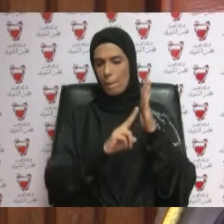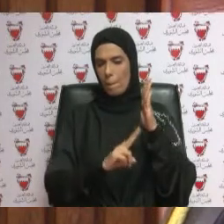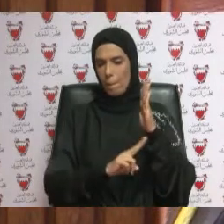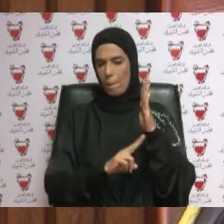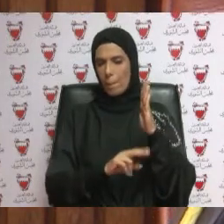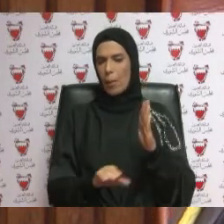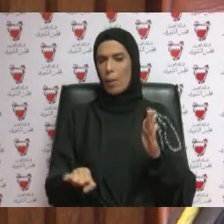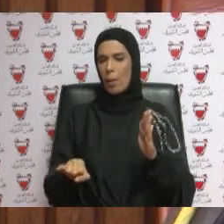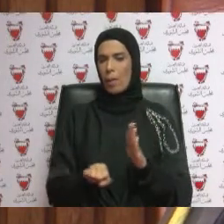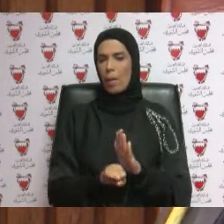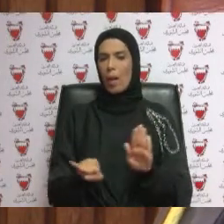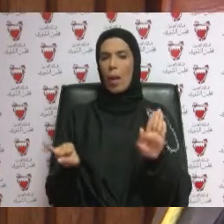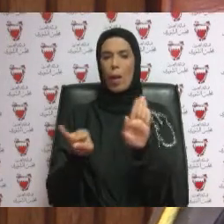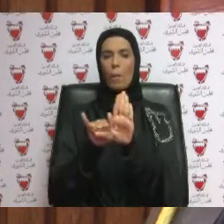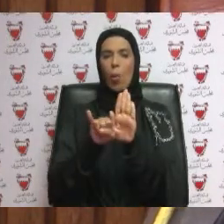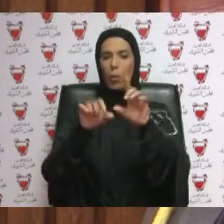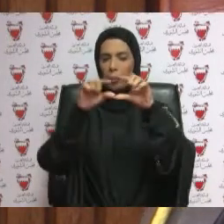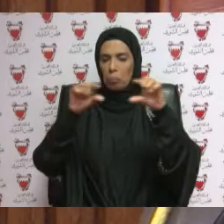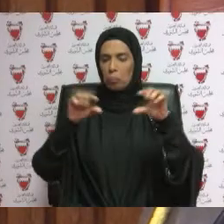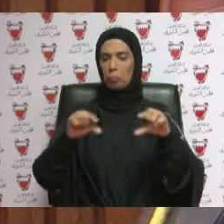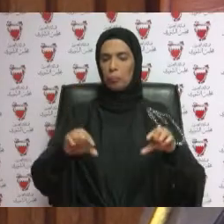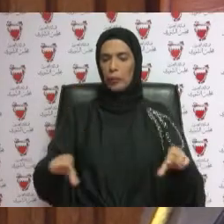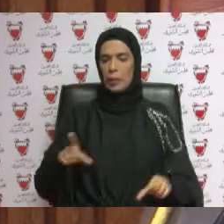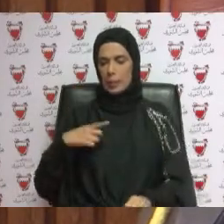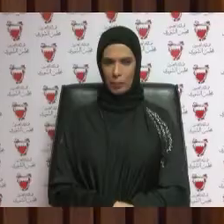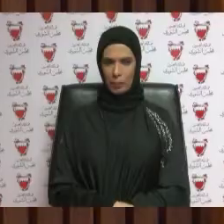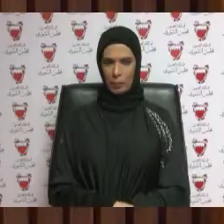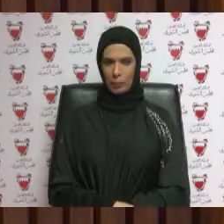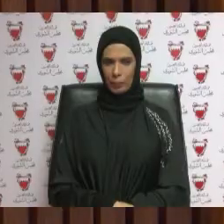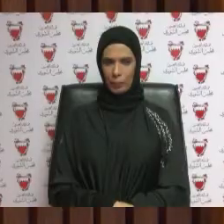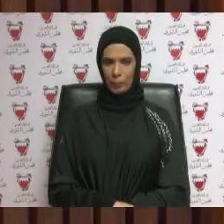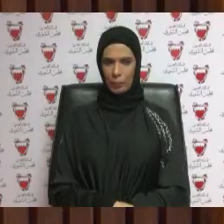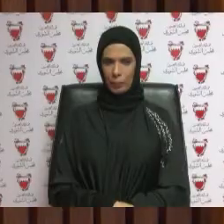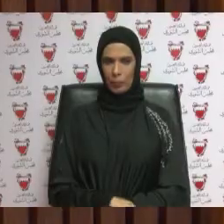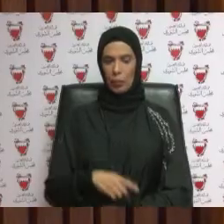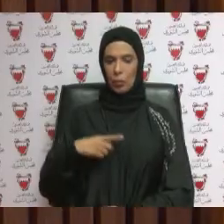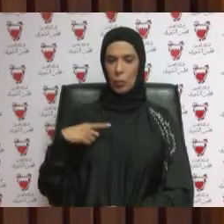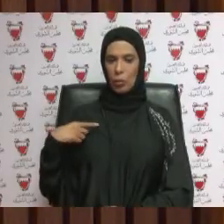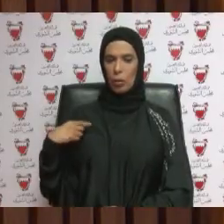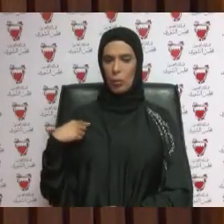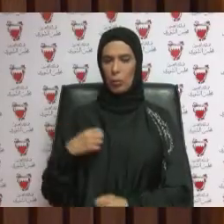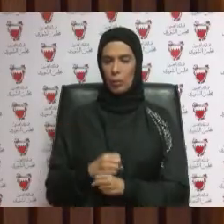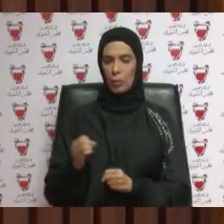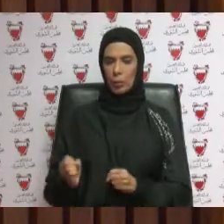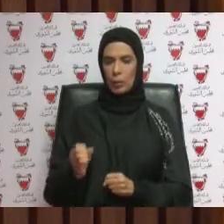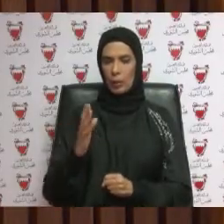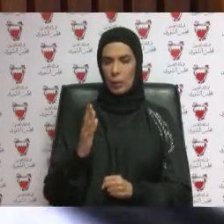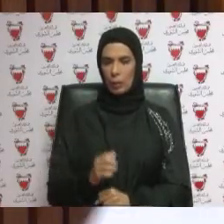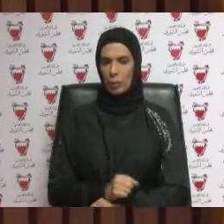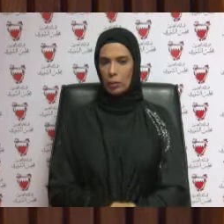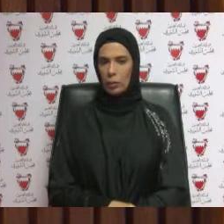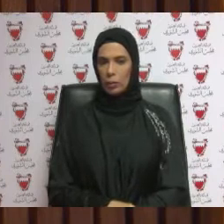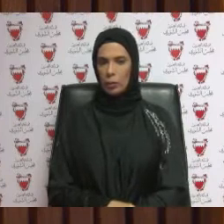المواد مادة مادة ابتداء من مسمى المشروع. مسمى القانون: مشروع قانون رقم